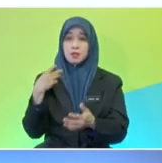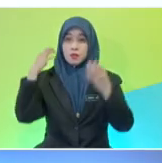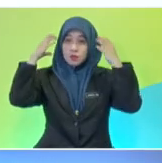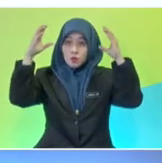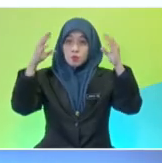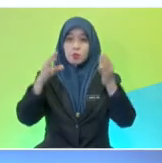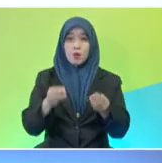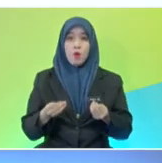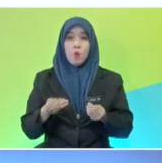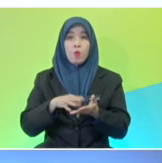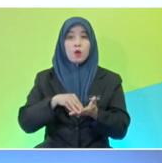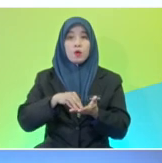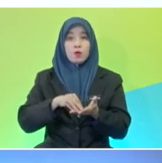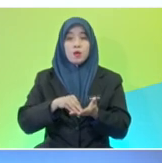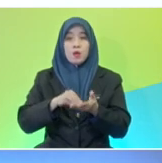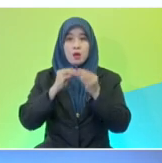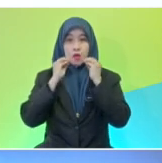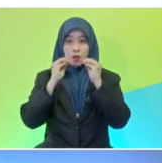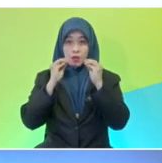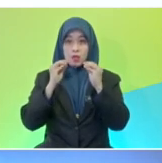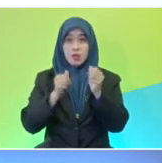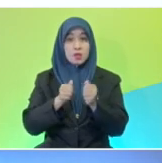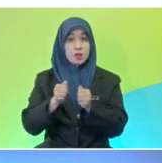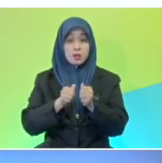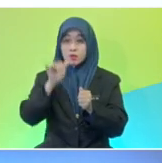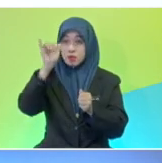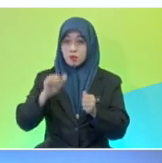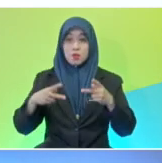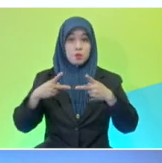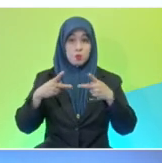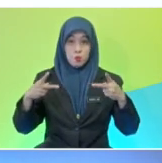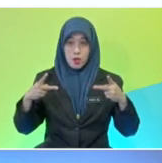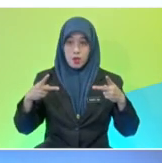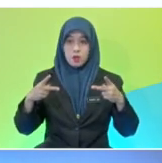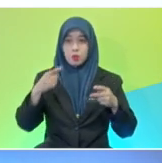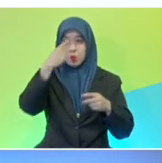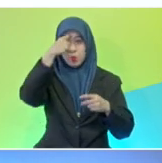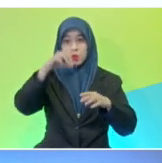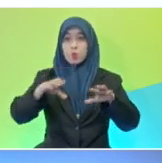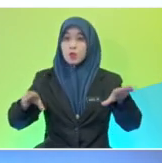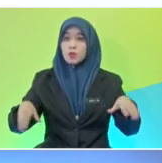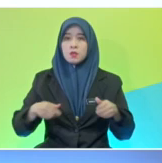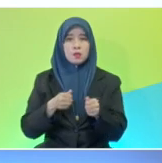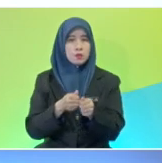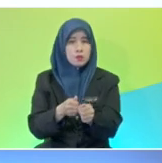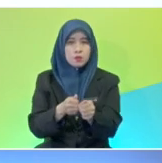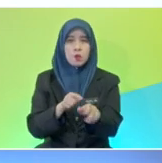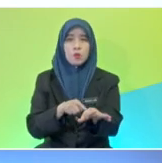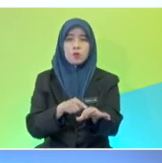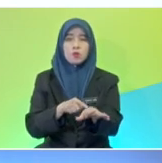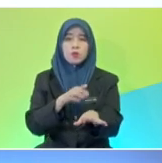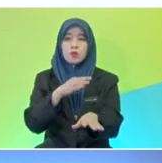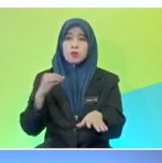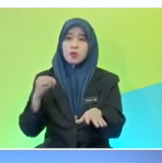mengenai aktiviti-aktiviti yang sesuai untuk dilaksanakan mengikut waktu dan masa. Ha,